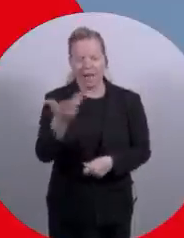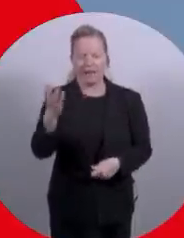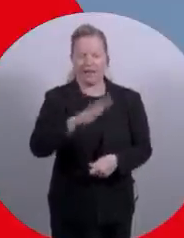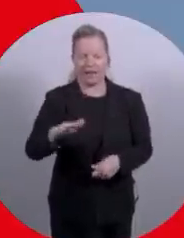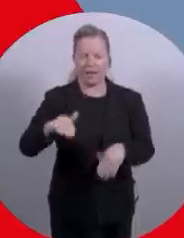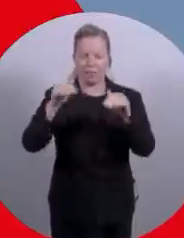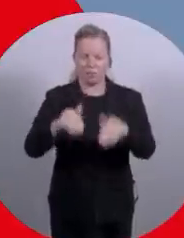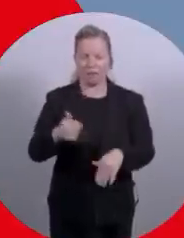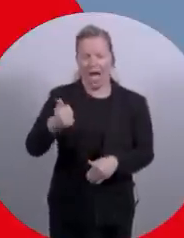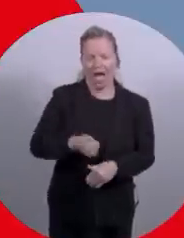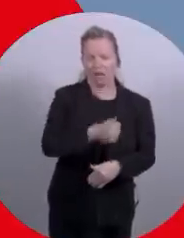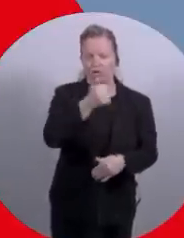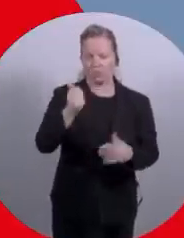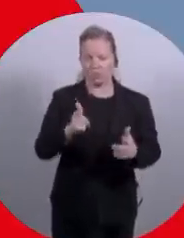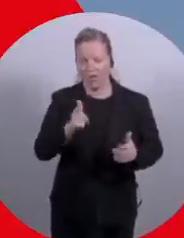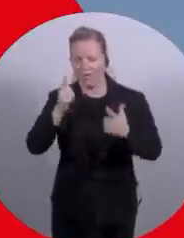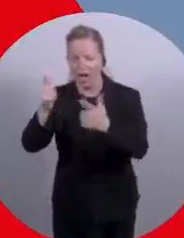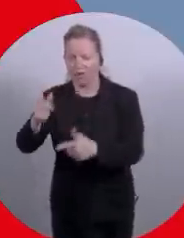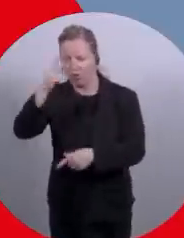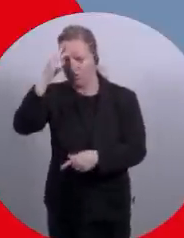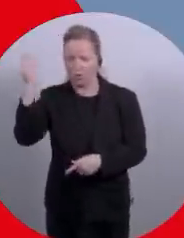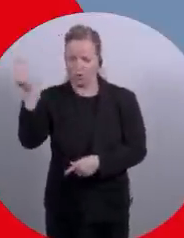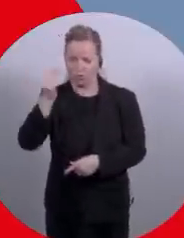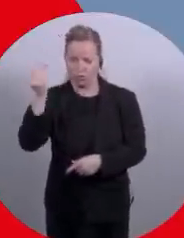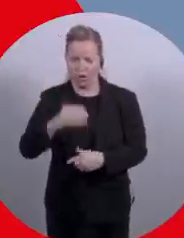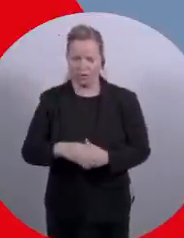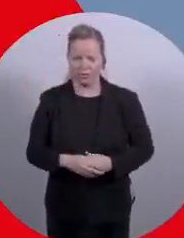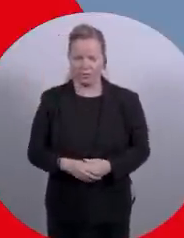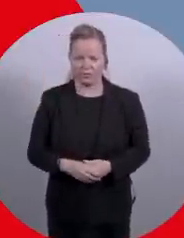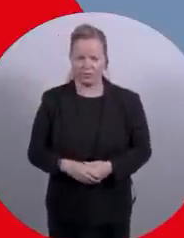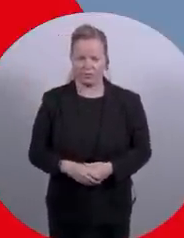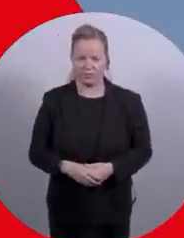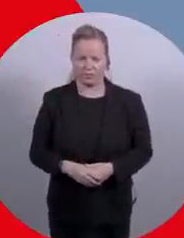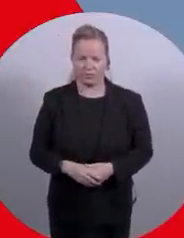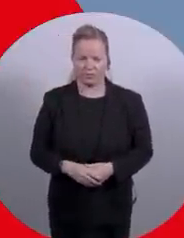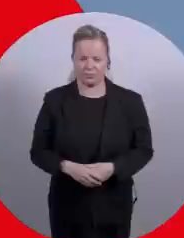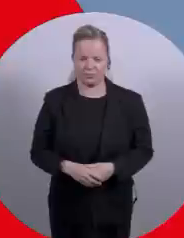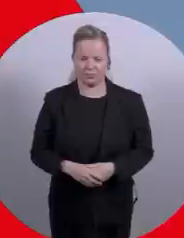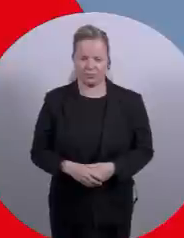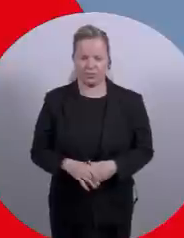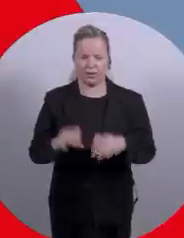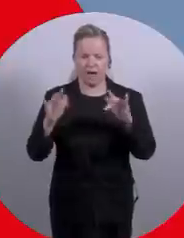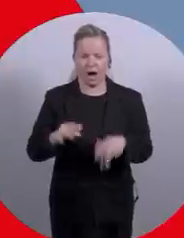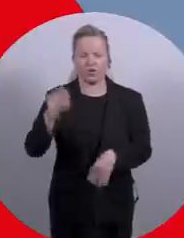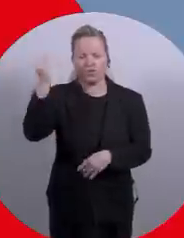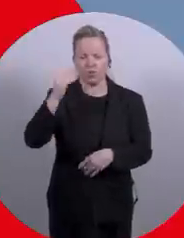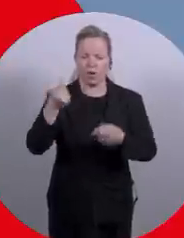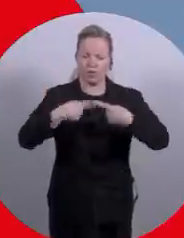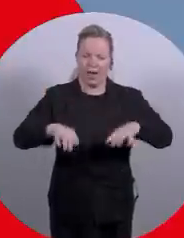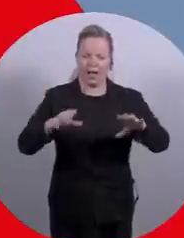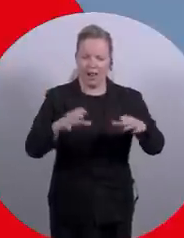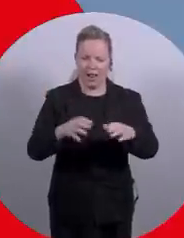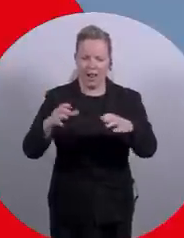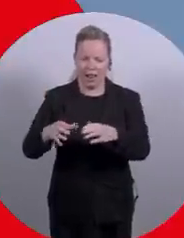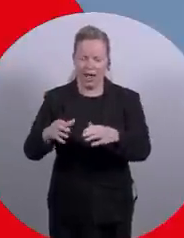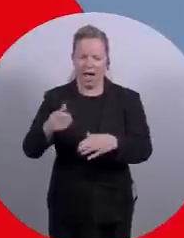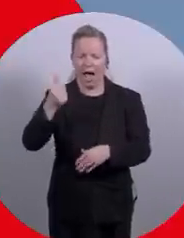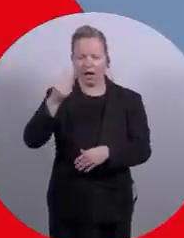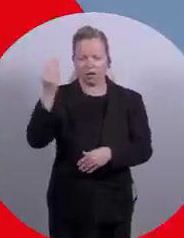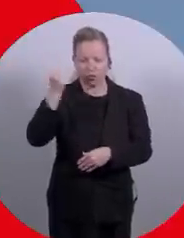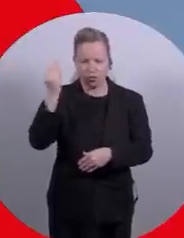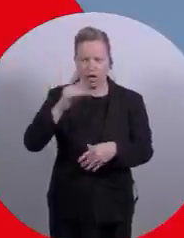in die Volksschule fahren müssten es wird bei uns ähm der schulspreng ist eine Schule es gibt in